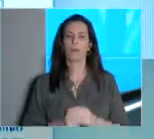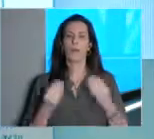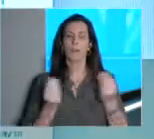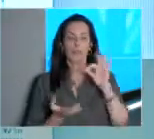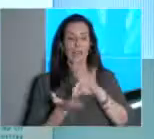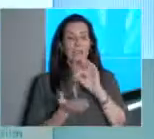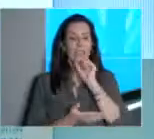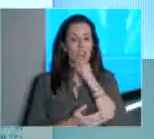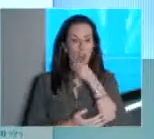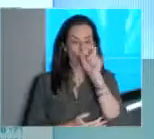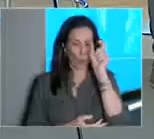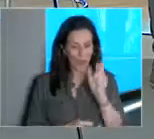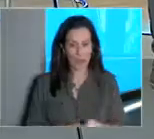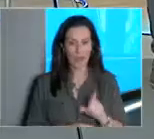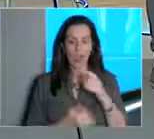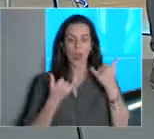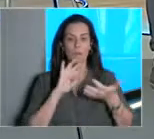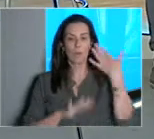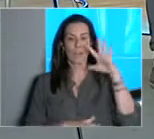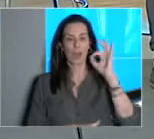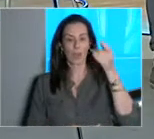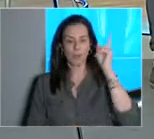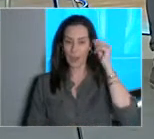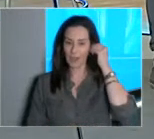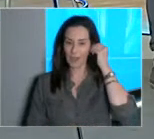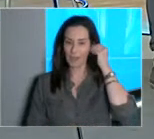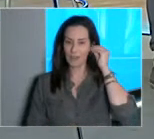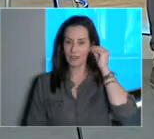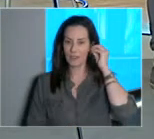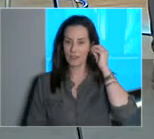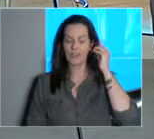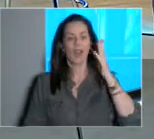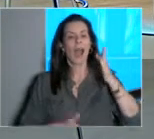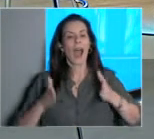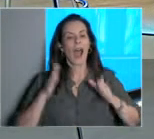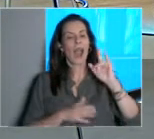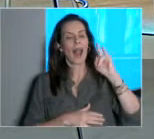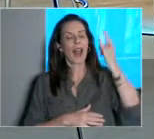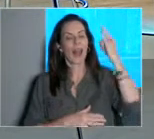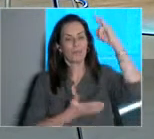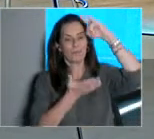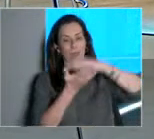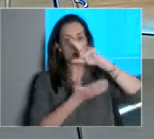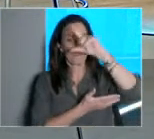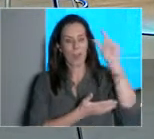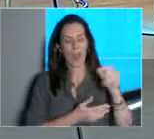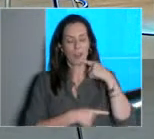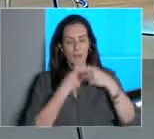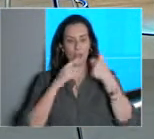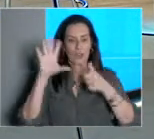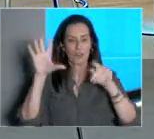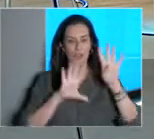ההיסטורי בחלק של הכתבות שלנו. היום לפני 50 שנה, אפולו 11 נחתה על הירח,